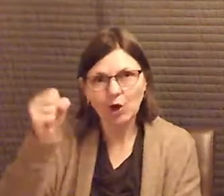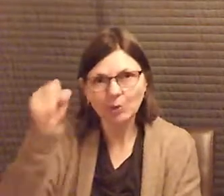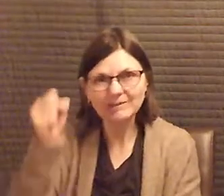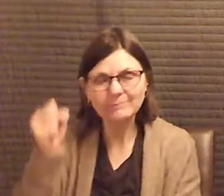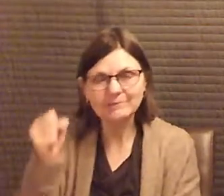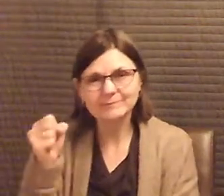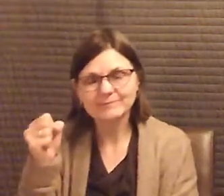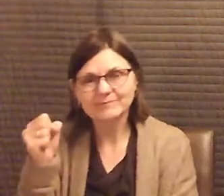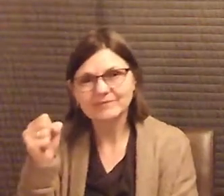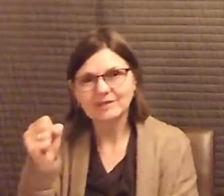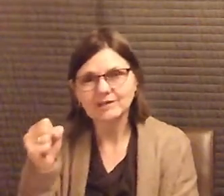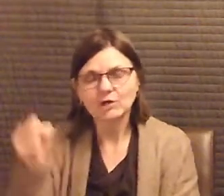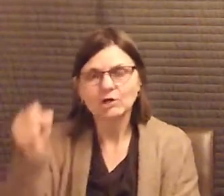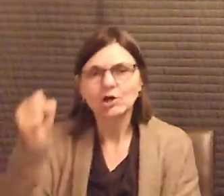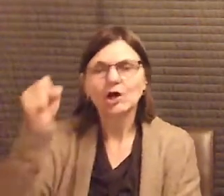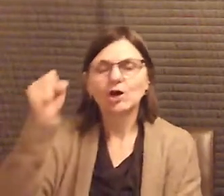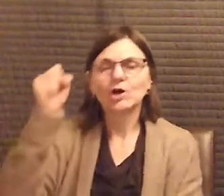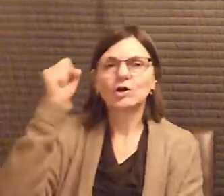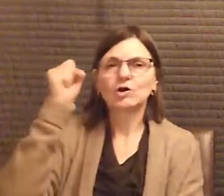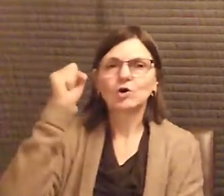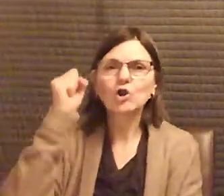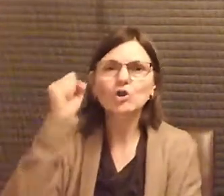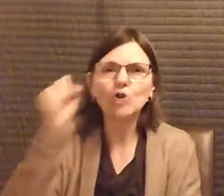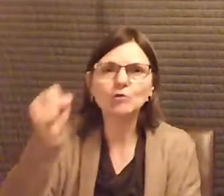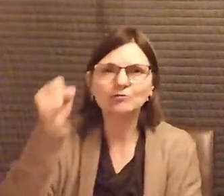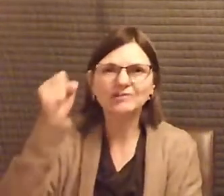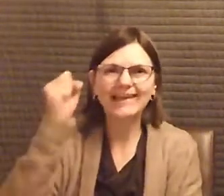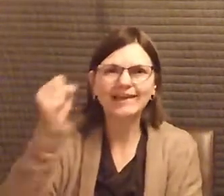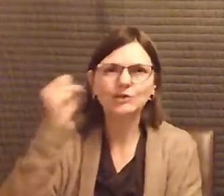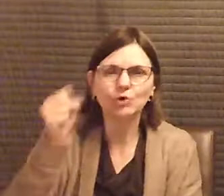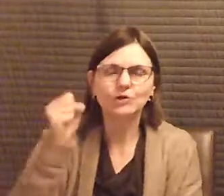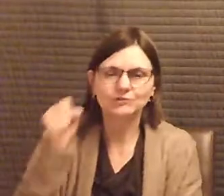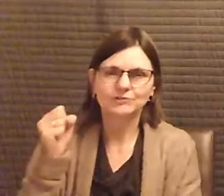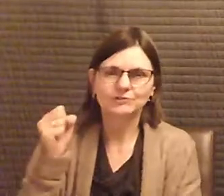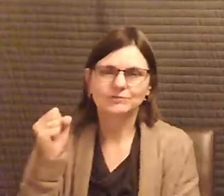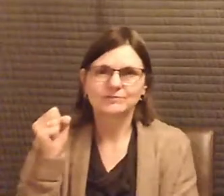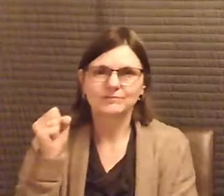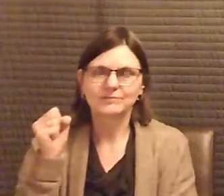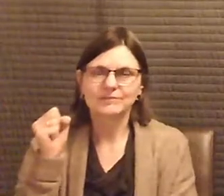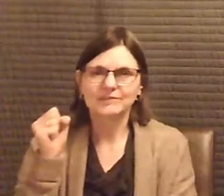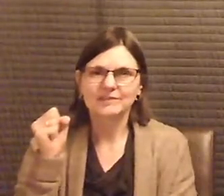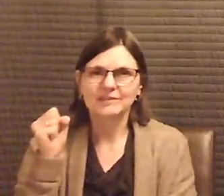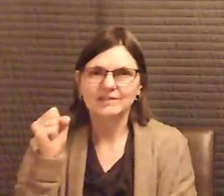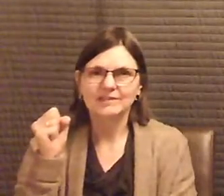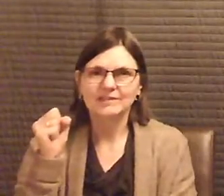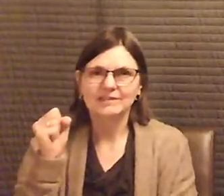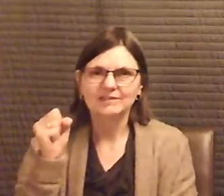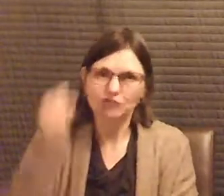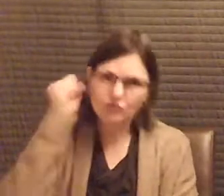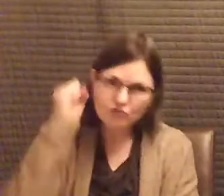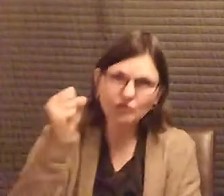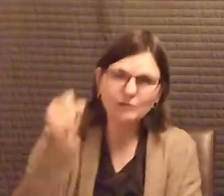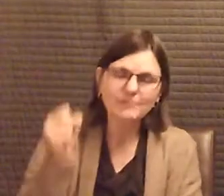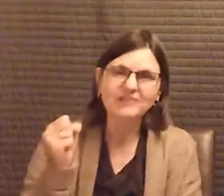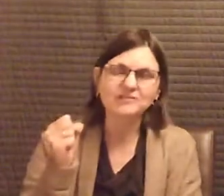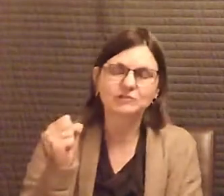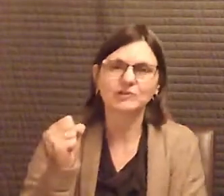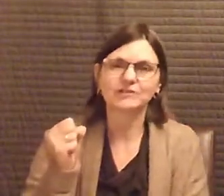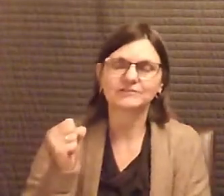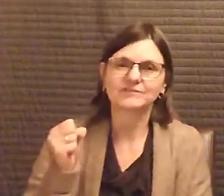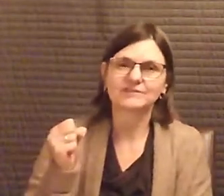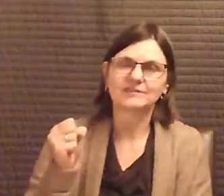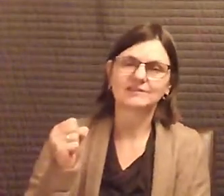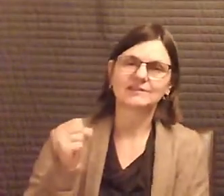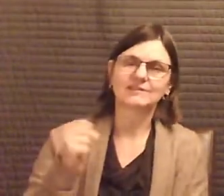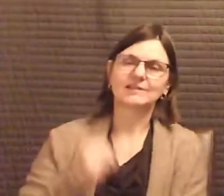hierna opliep publiek en de loor yoda geloof in de heere god je wist dan zul je bevestigt